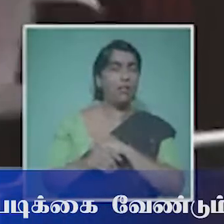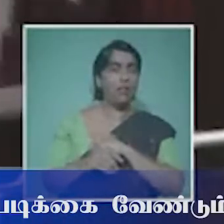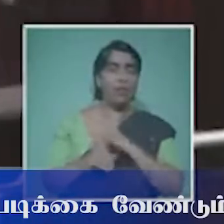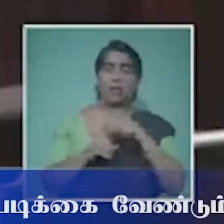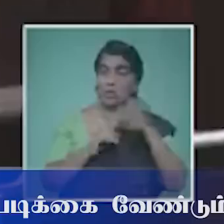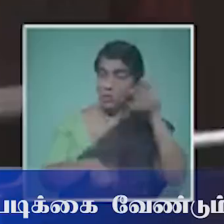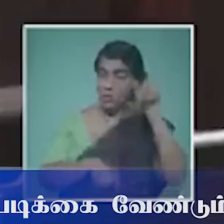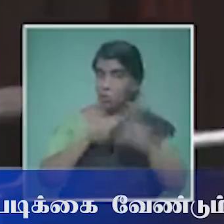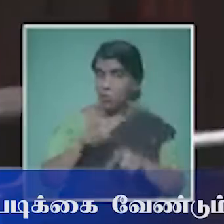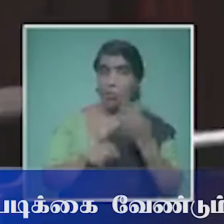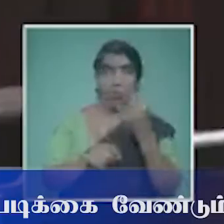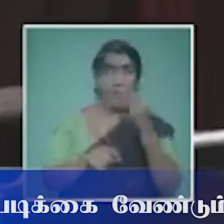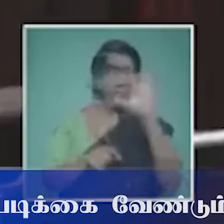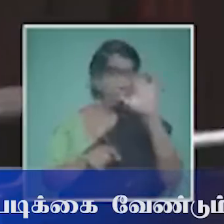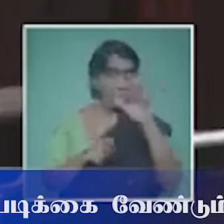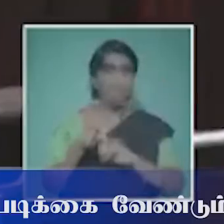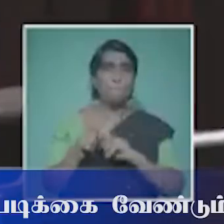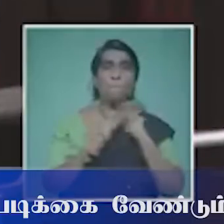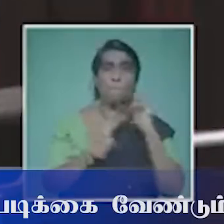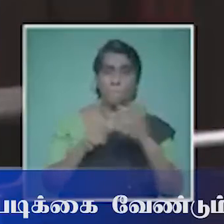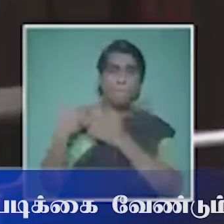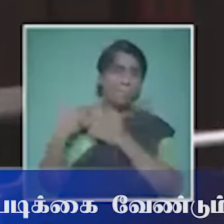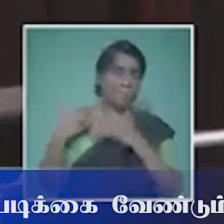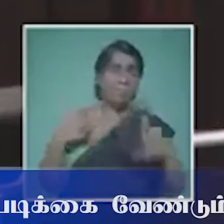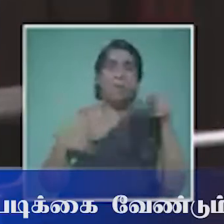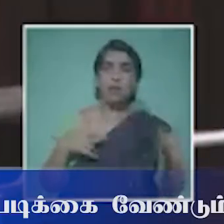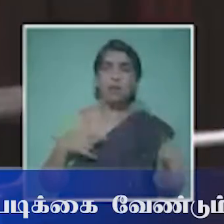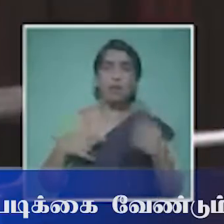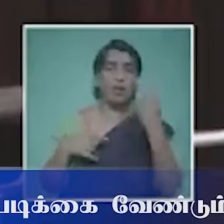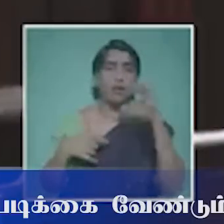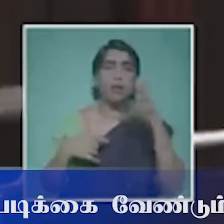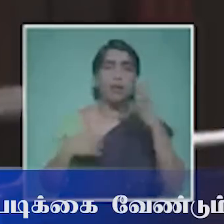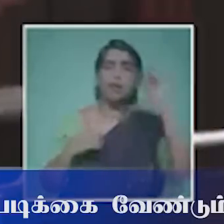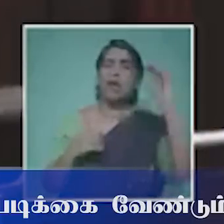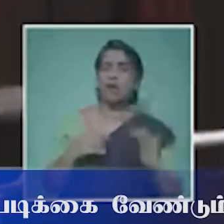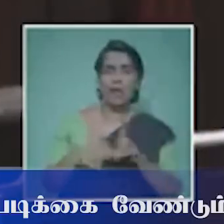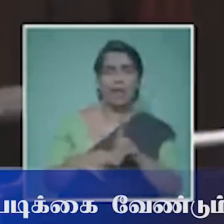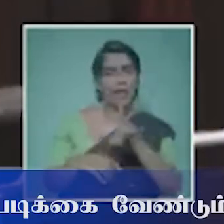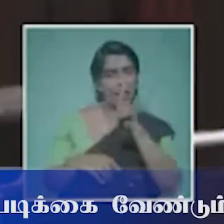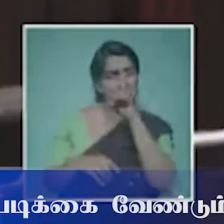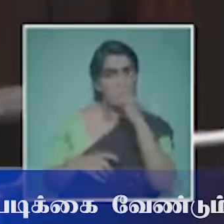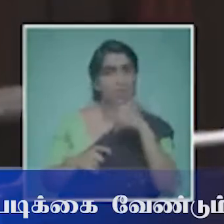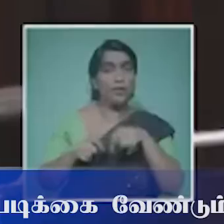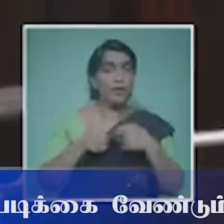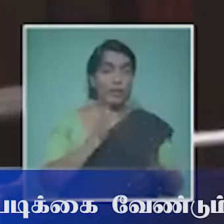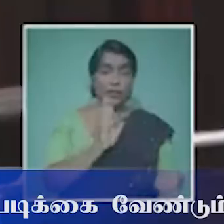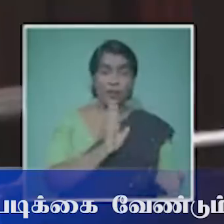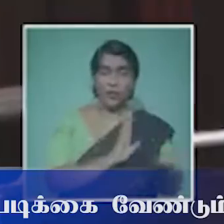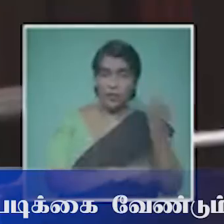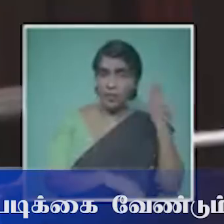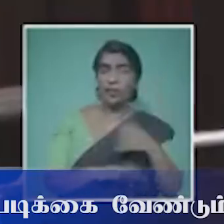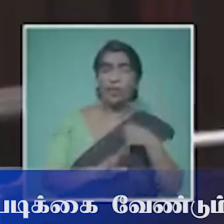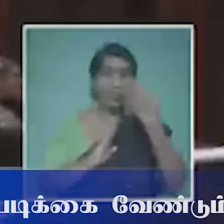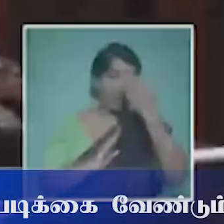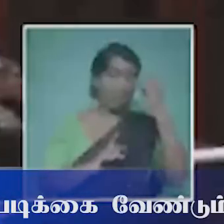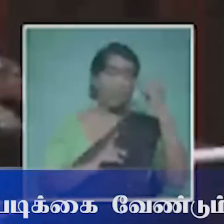தடைகள் ஏற்படுத்தப்பட்டாலும் போராட்டத்தில் உயிர்நீத்த உறவுகளை நாங்கள் நினைவு கூறுவோம் என தமிழ்த் தேசிய கூட்டமைப்பின் நாடாளுமன்ற உறுப்பினர் ரசாணக்கியன்